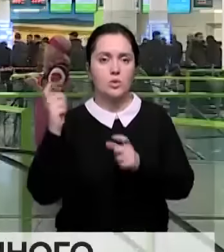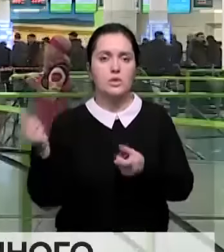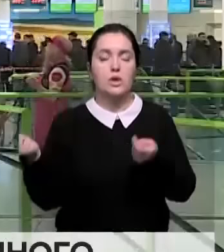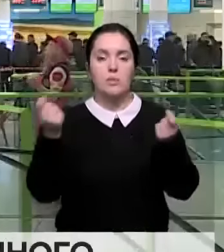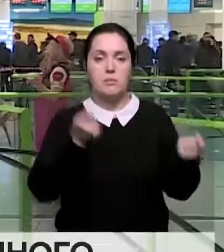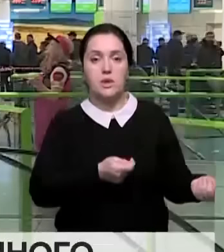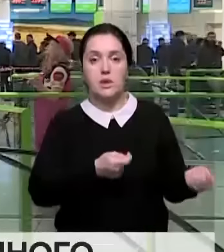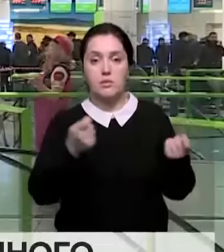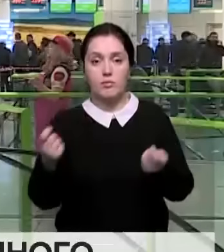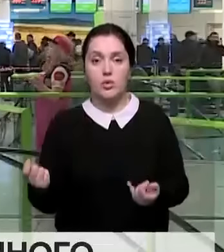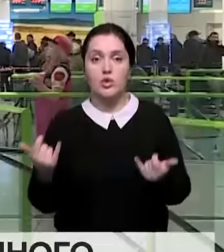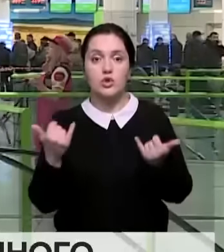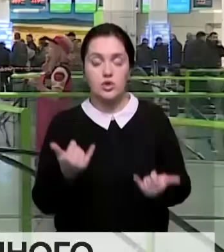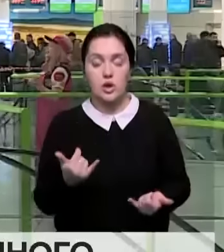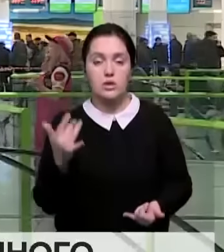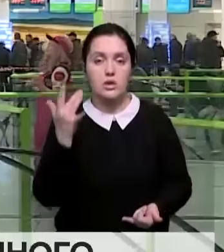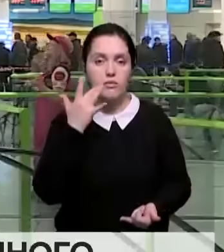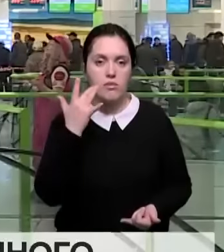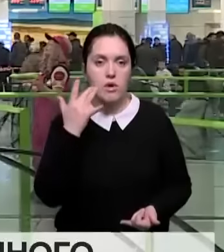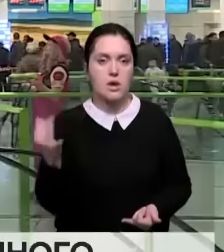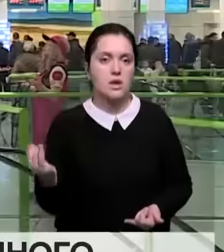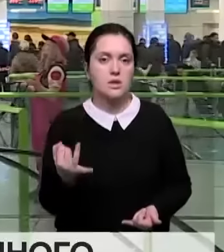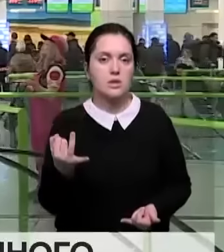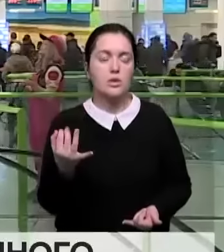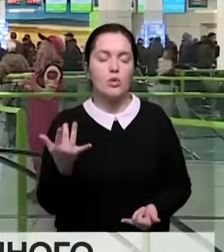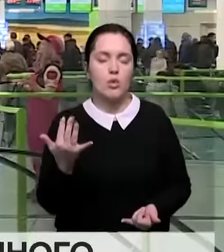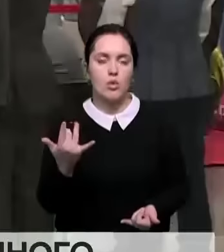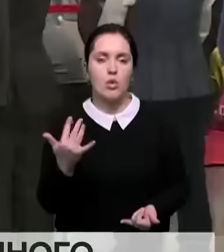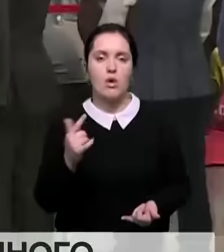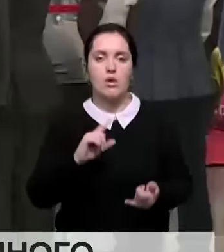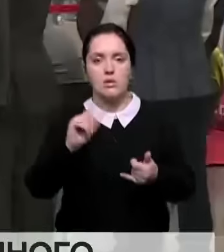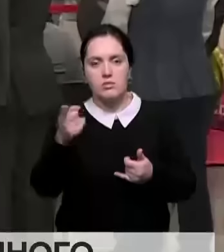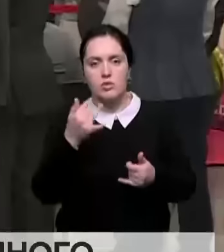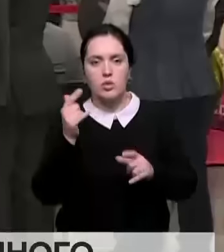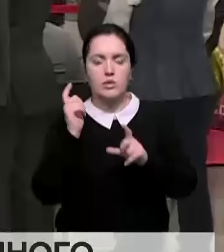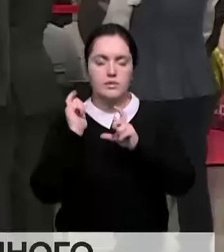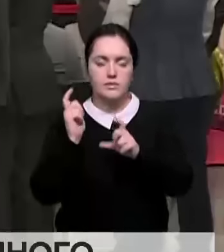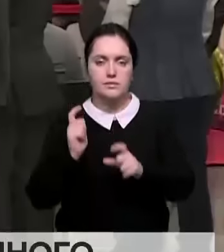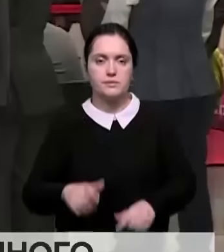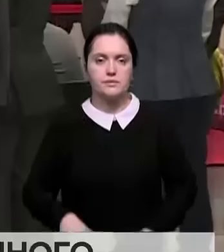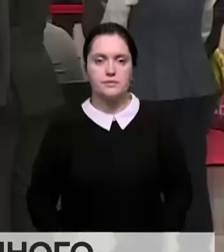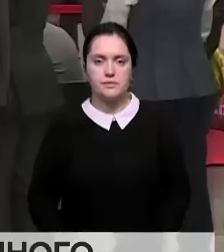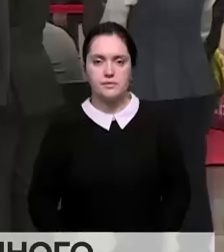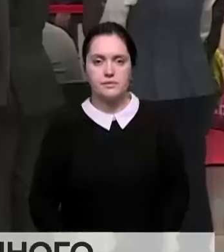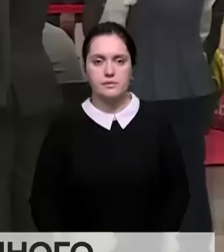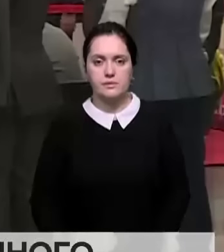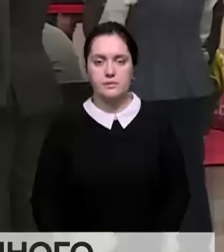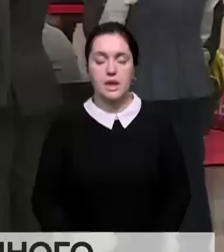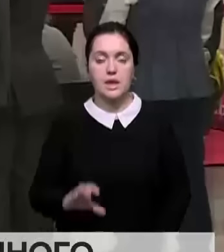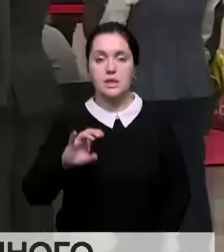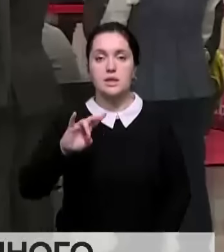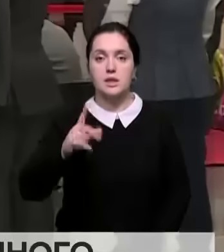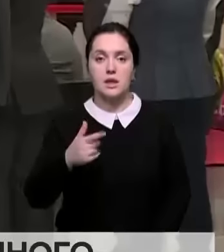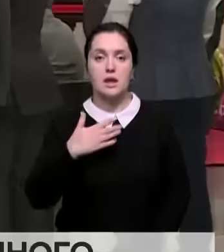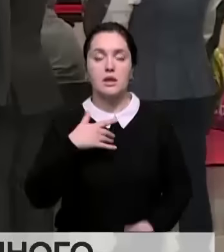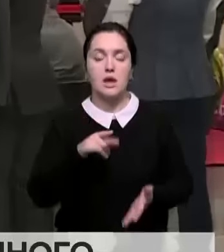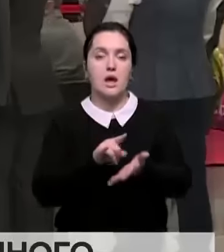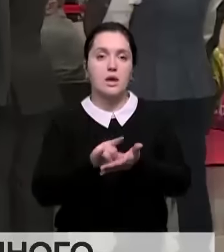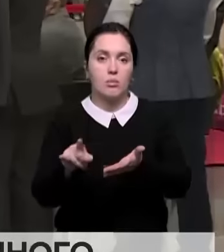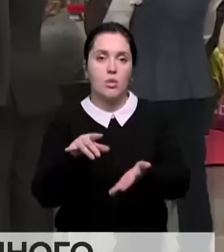Однако и сейчас всегда интересуется объемом пассажира и грузопотоков. По СНГ наш аэропорт занимает